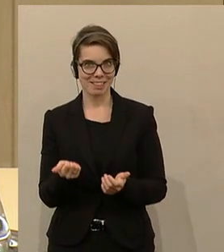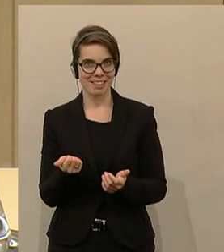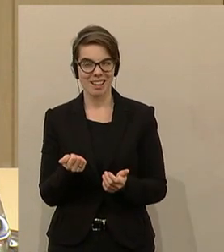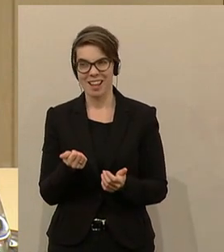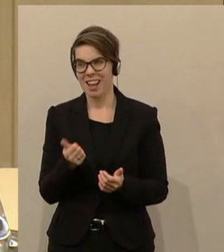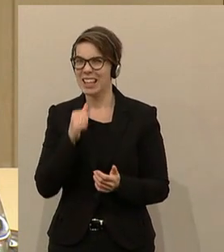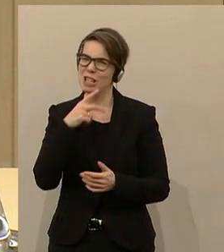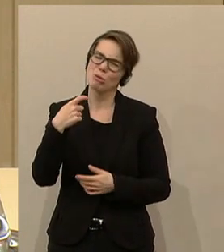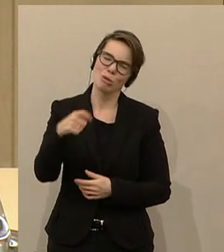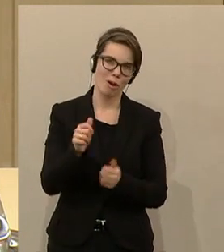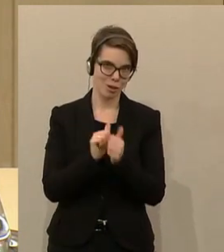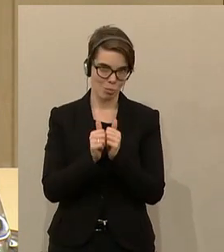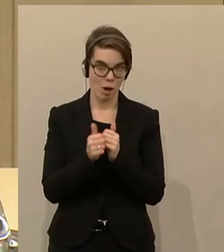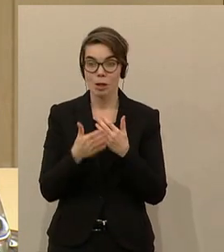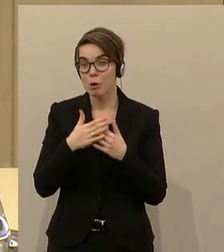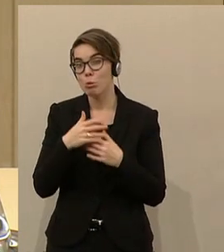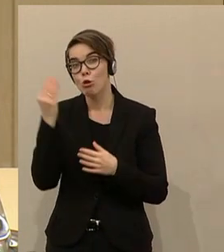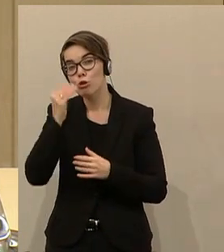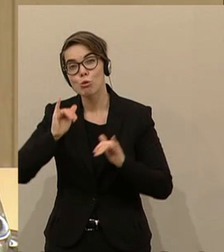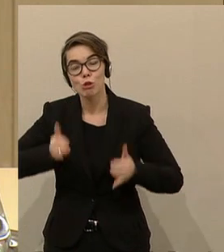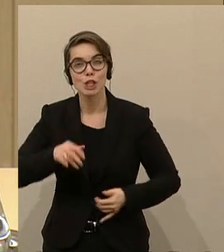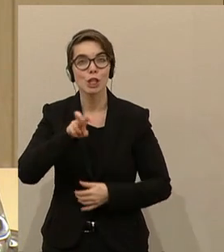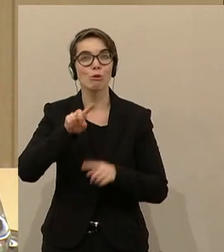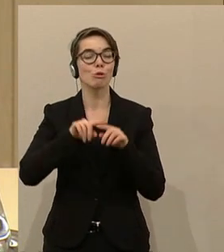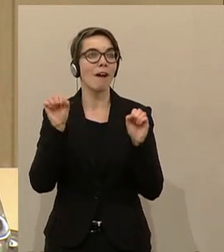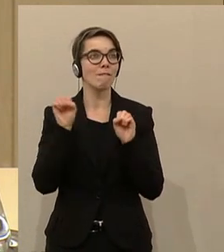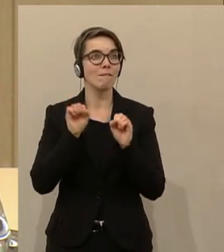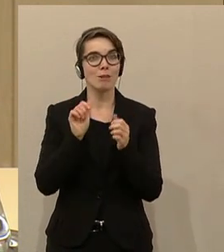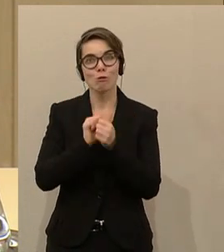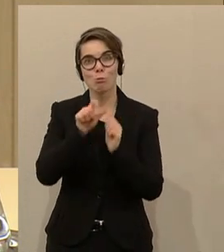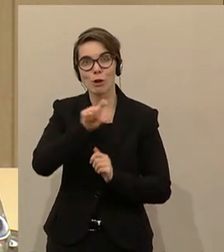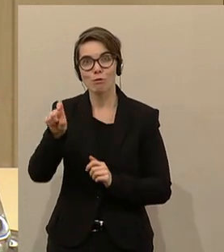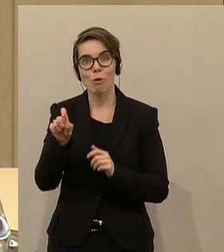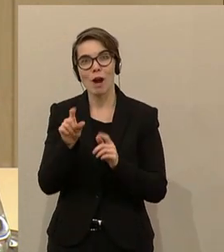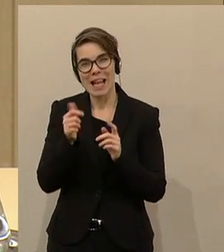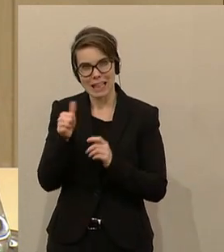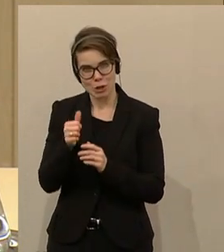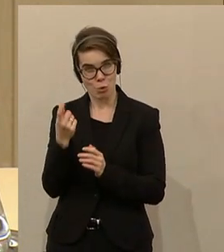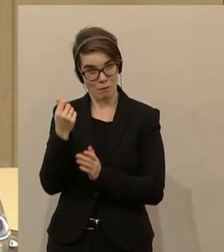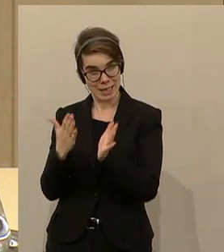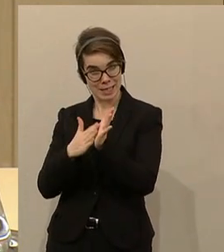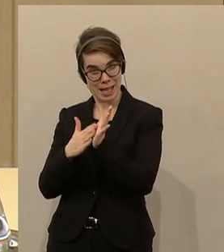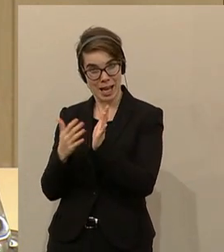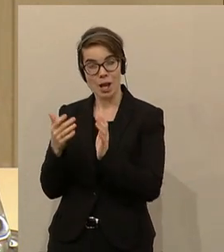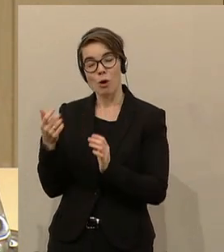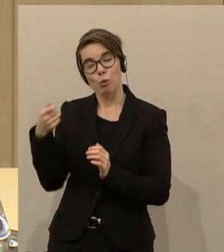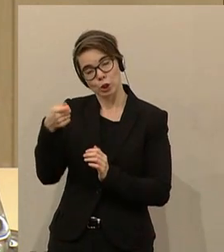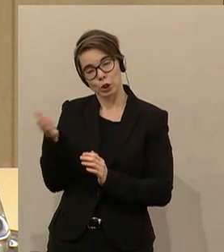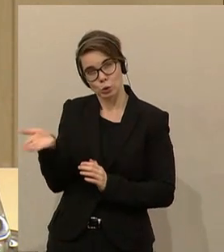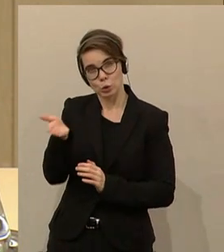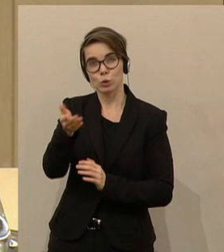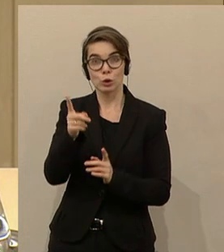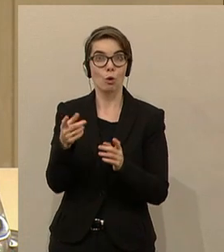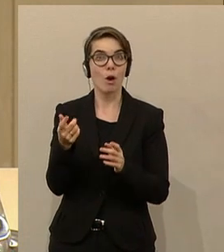machen. Eine Unterstützung für Schulskikurse und Wintersportwochen müssen möglich sein, damit wir die Begeisterung für diesen Sport